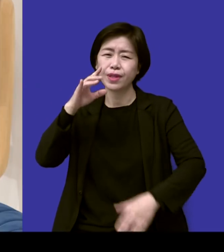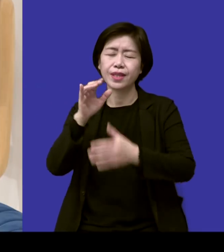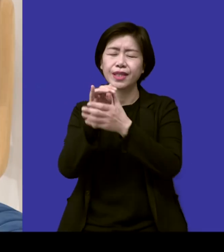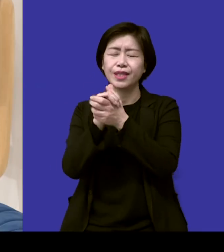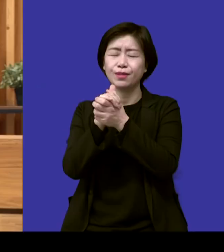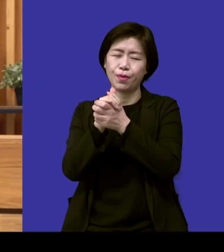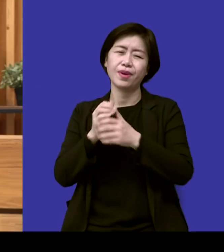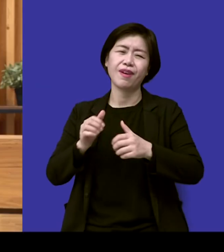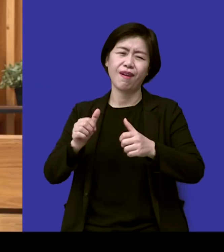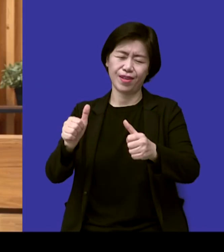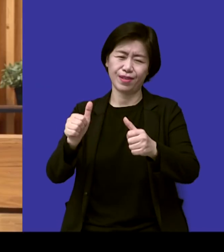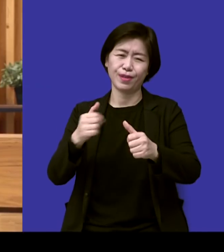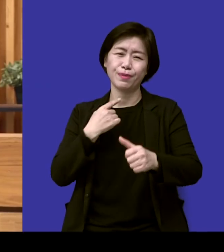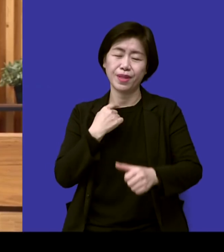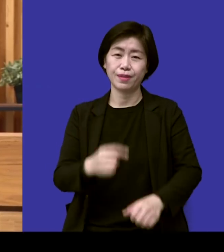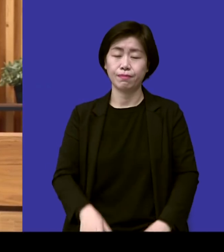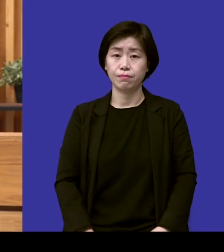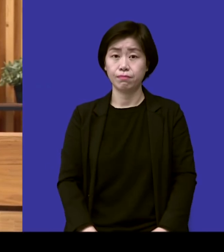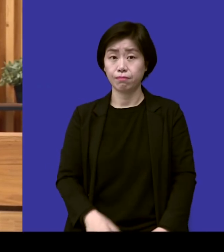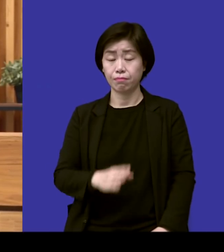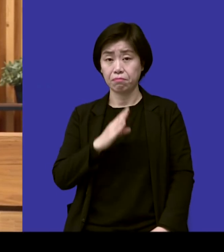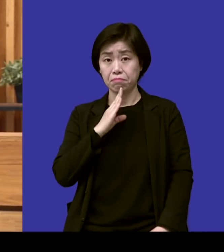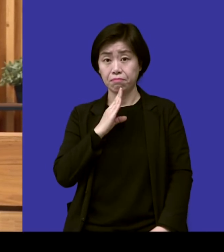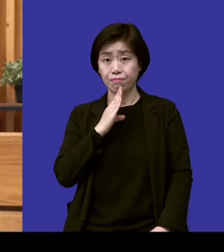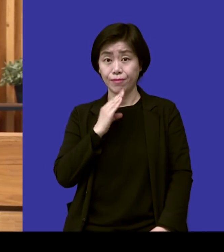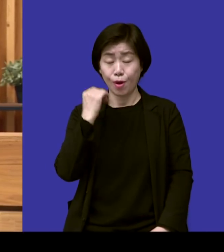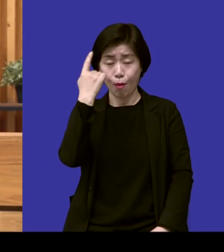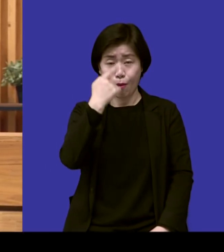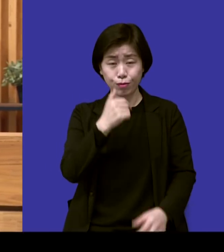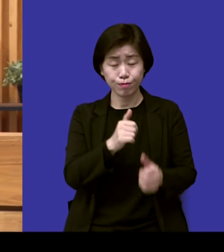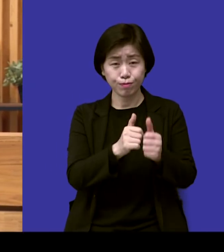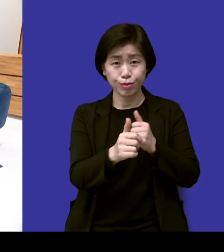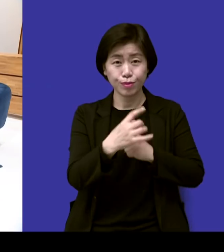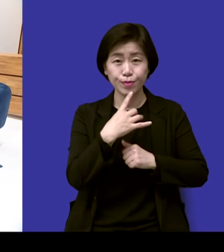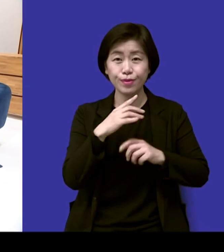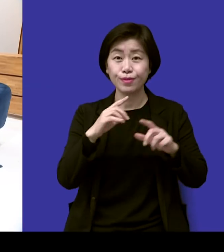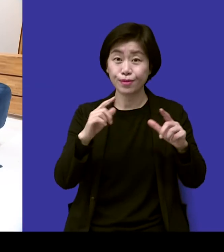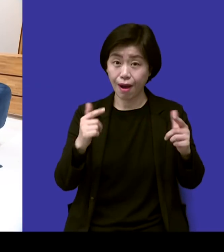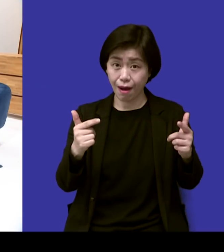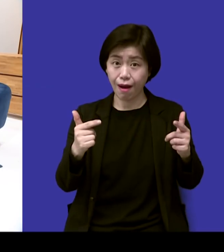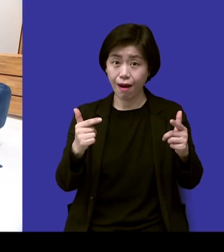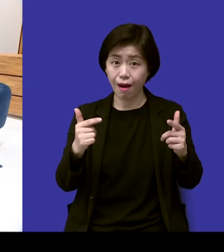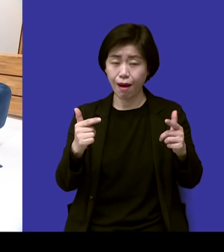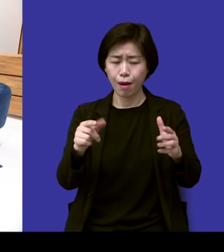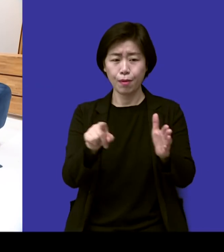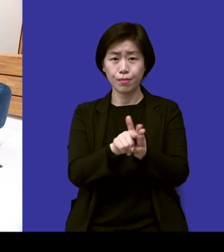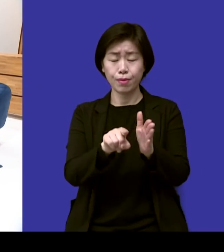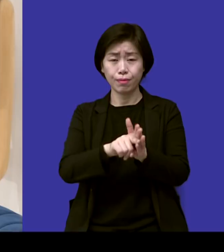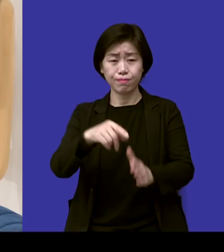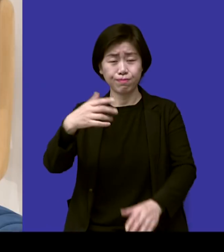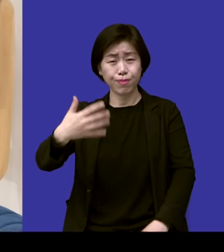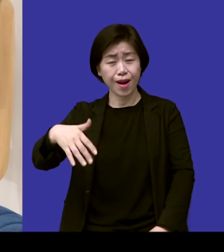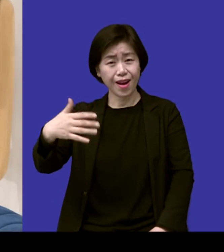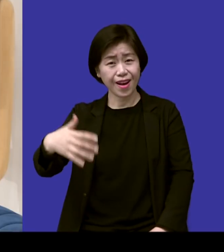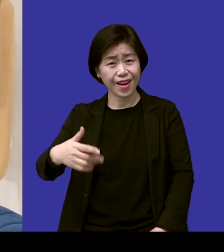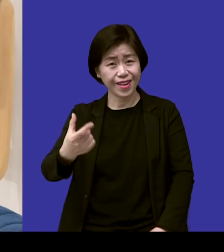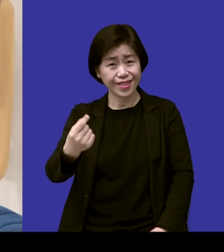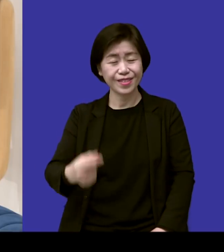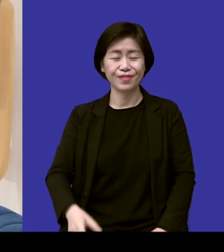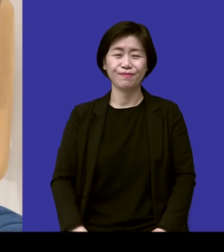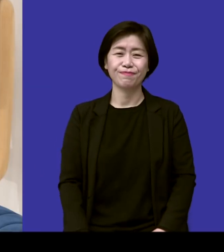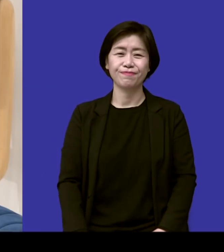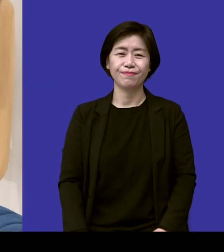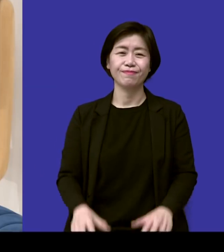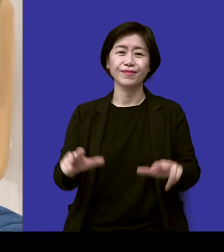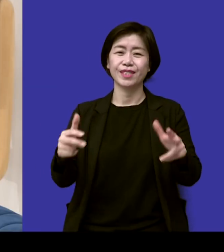있었던 것 같아요. 정말 외모만 멋진 분이 아니라 정말 그 신앙심도 좋은 교육과 맞아요. 같은 느낌이에요. 네. 우리